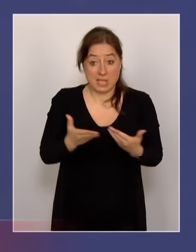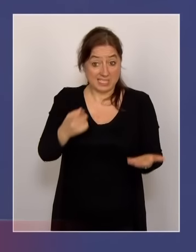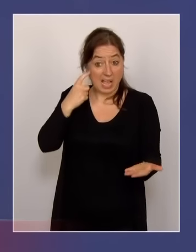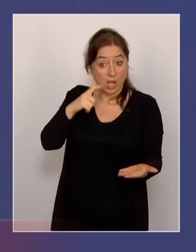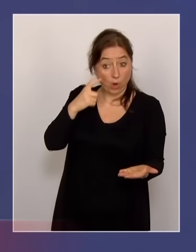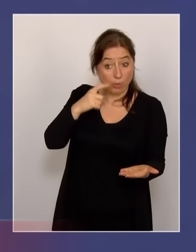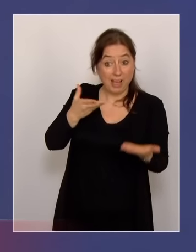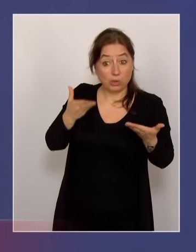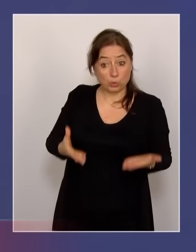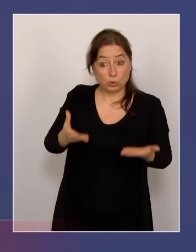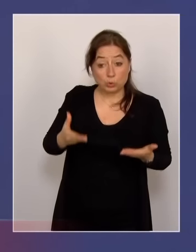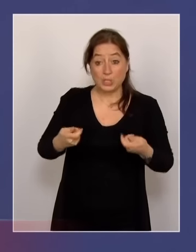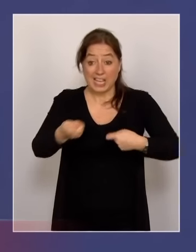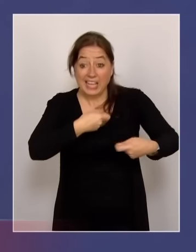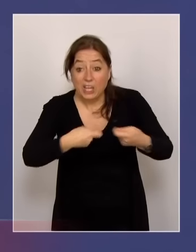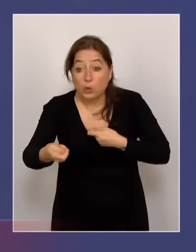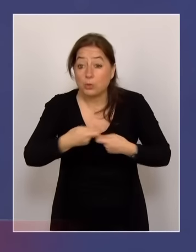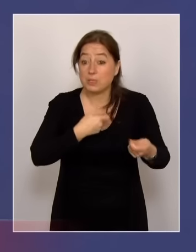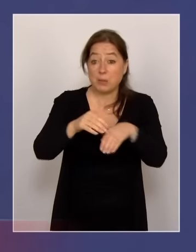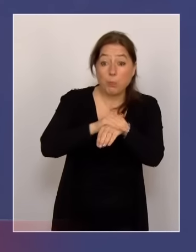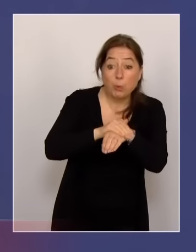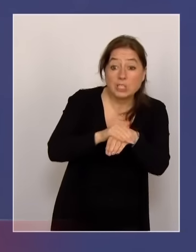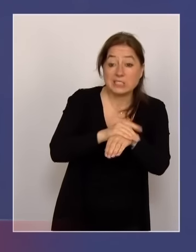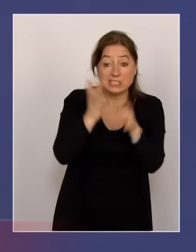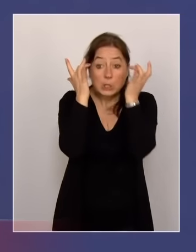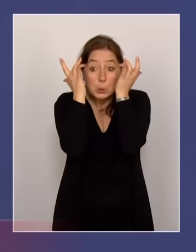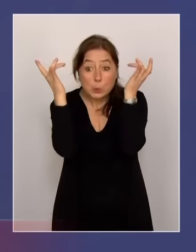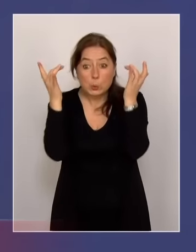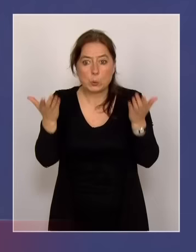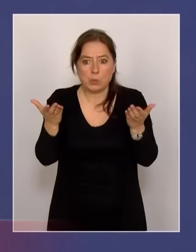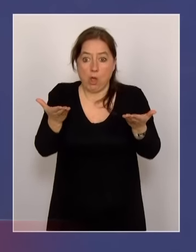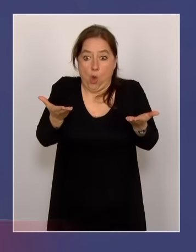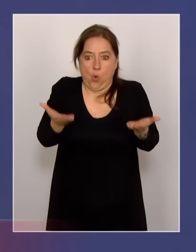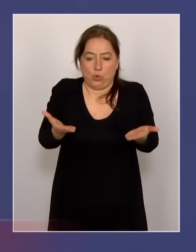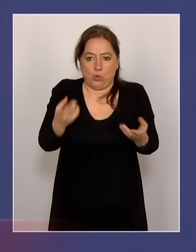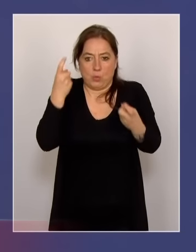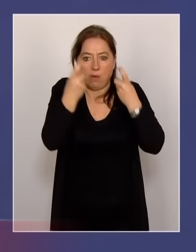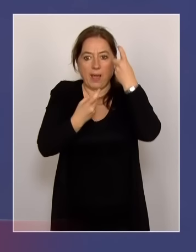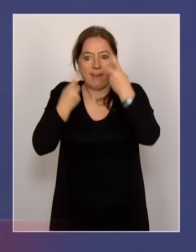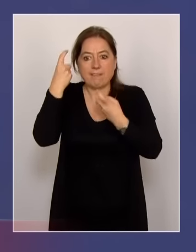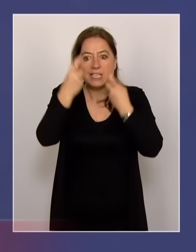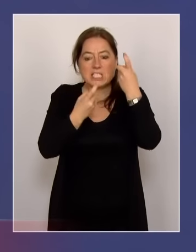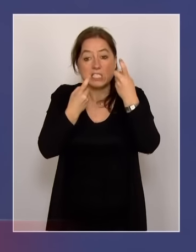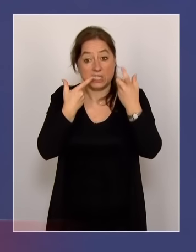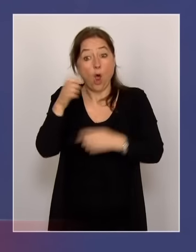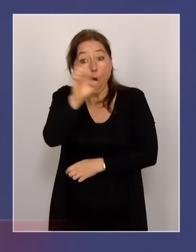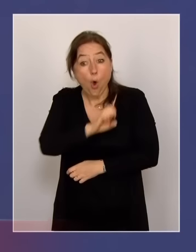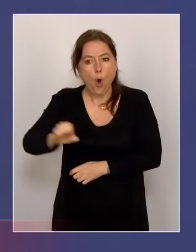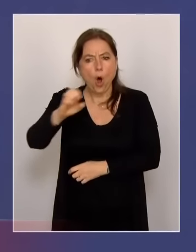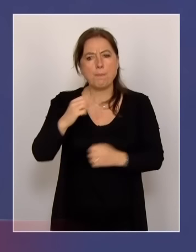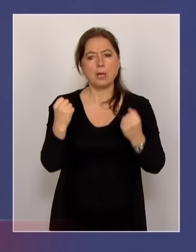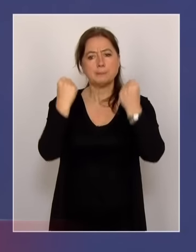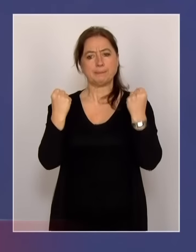culturel et intellectuel qui me conduisent à dire aujourd'hui qu'au fond, la question de notre souveraineté dans son contenu même